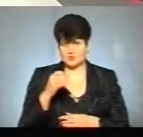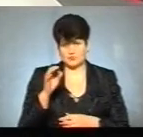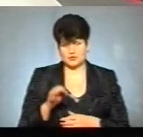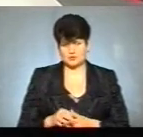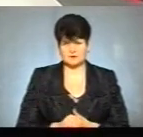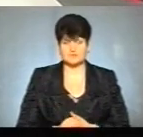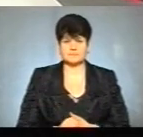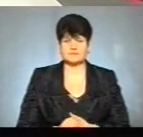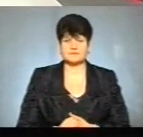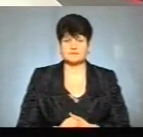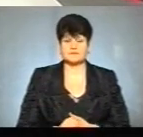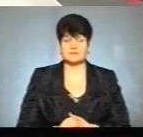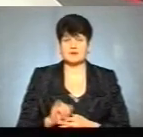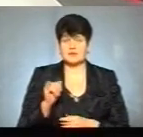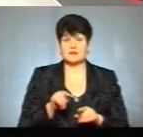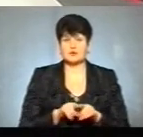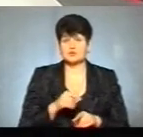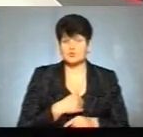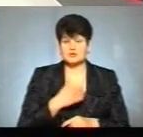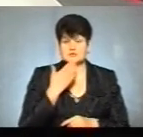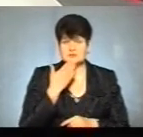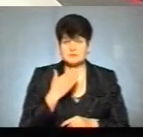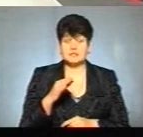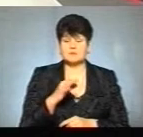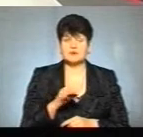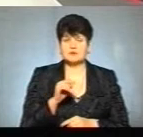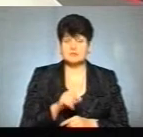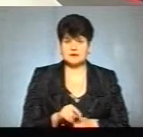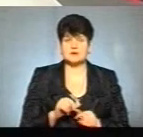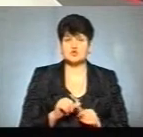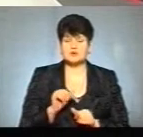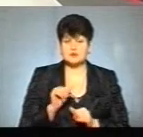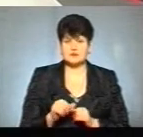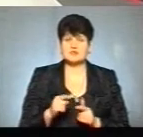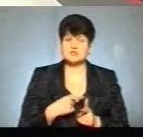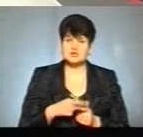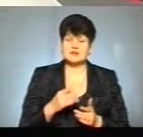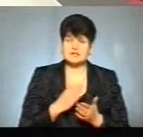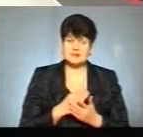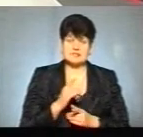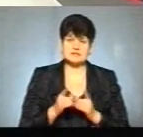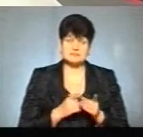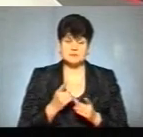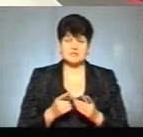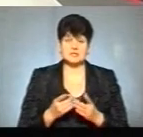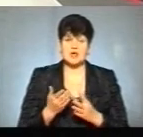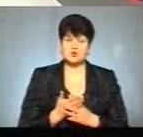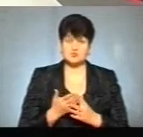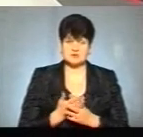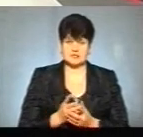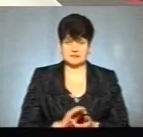так. І також хочу запитати і про те, зокрема, чи є зміни для субсидій і пільг?